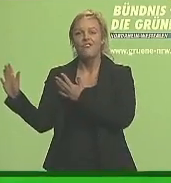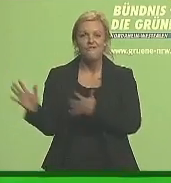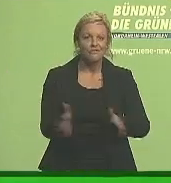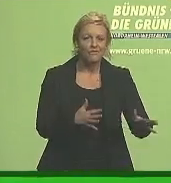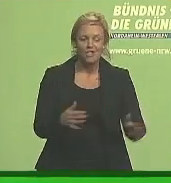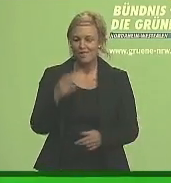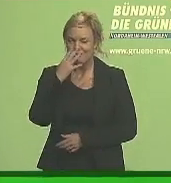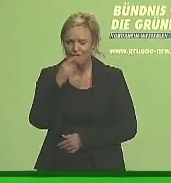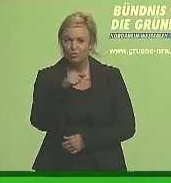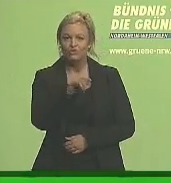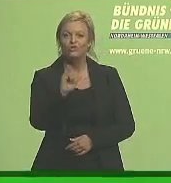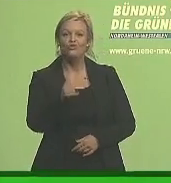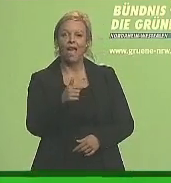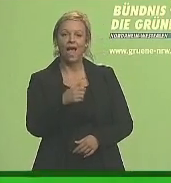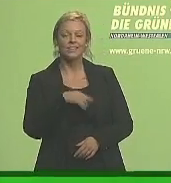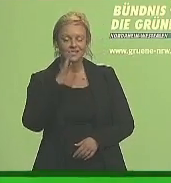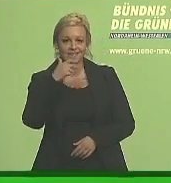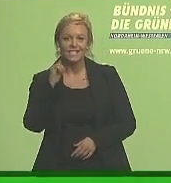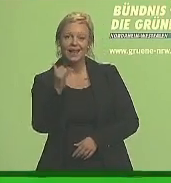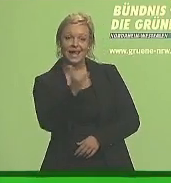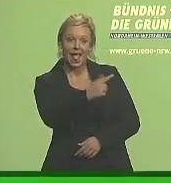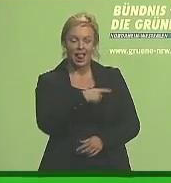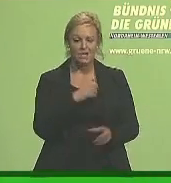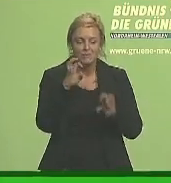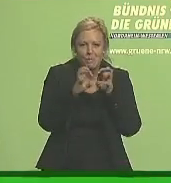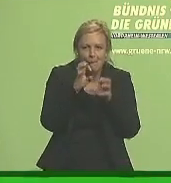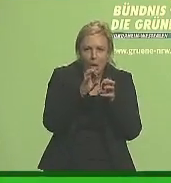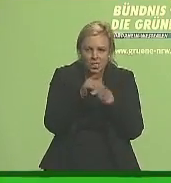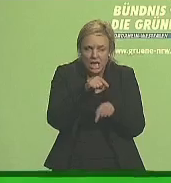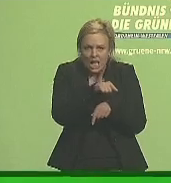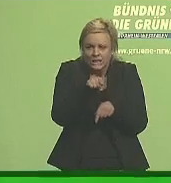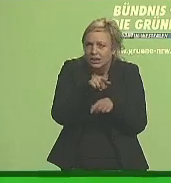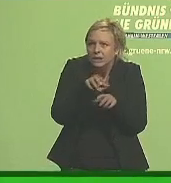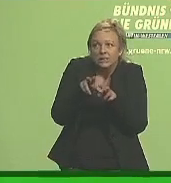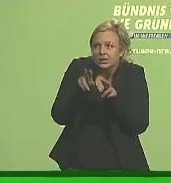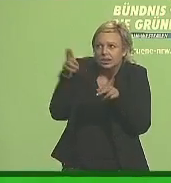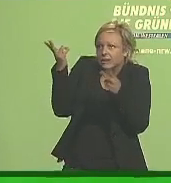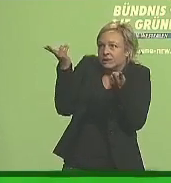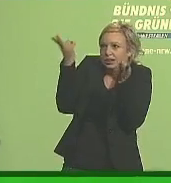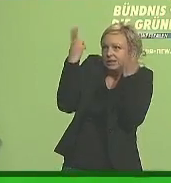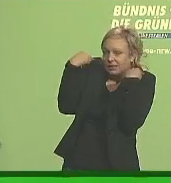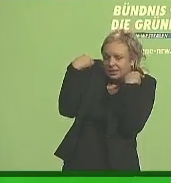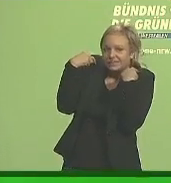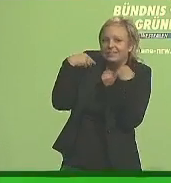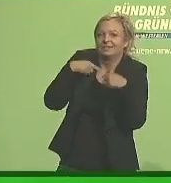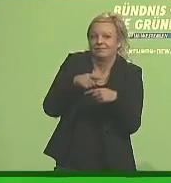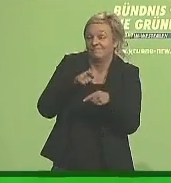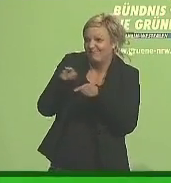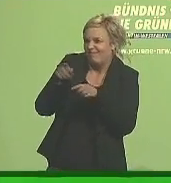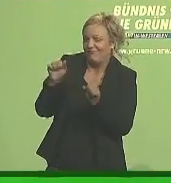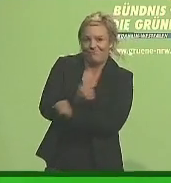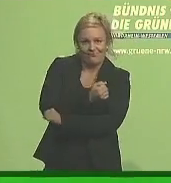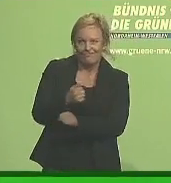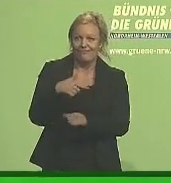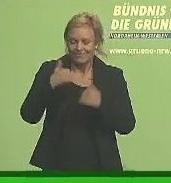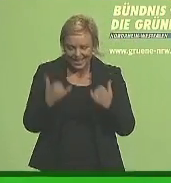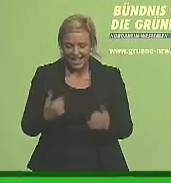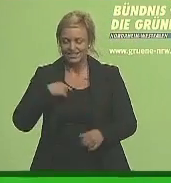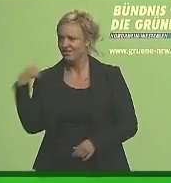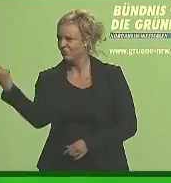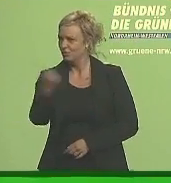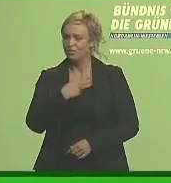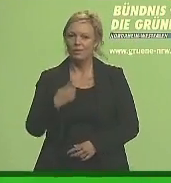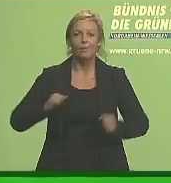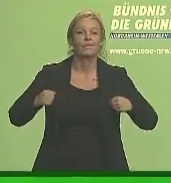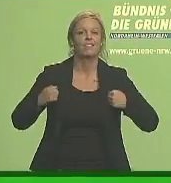schwarz-gelben Gremlins wie in NRW auch endlich im Bund nicht länger die Energiewende torpedieren können. Und dafür kämpfen wir jetzt und im nächsten